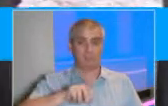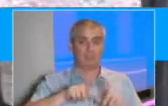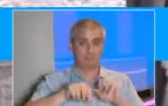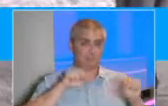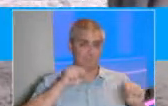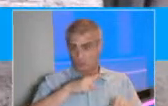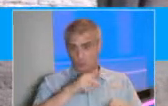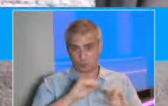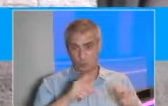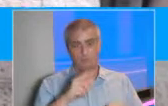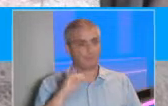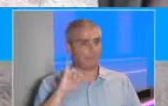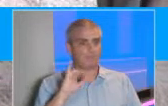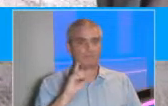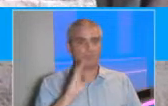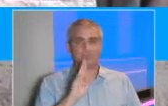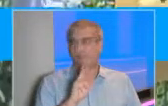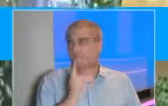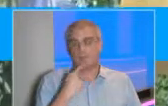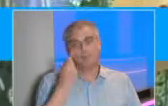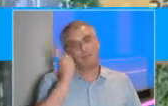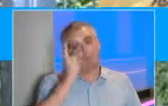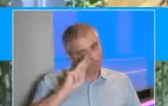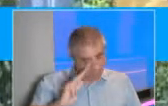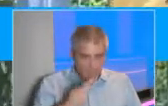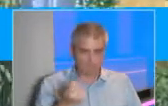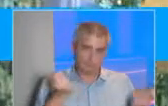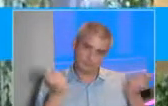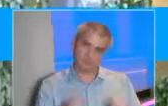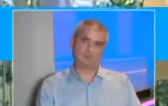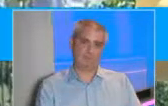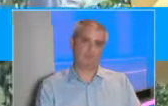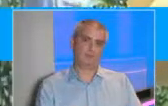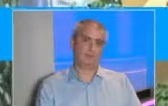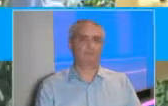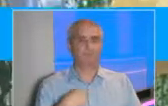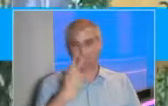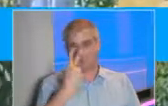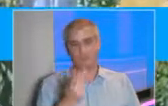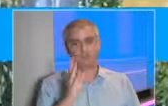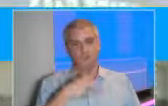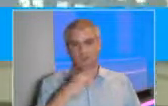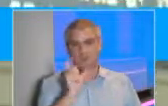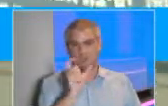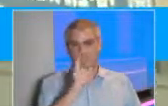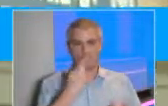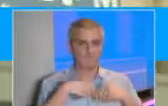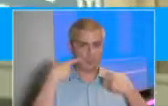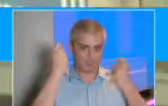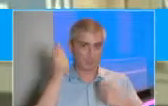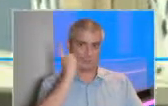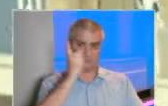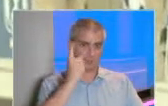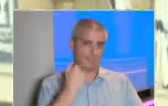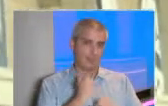דוד, שחזרה ואמרה שהיא מאיימת שוב בשביתה. כן, אז בוא נראה, לירן, יש לנו את הקטע שלה מוועדת החינוך, שהיא